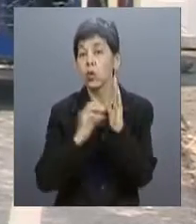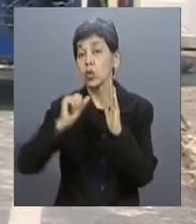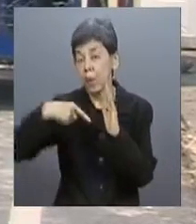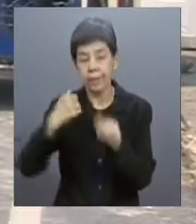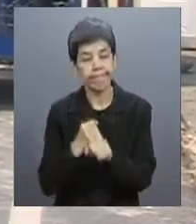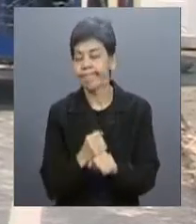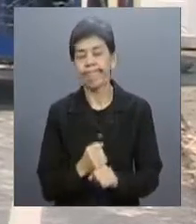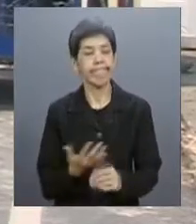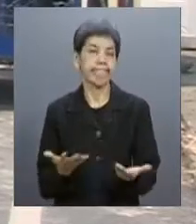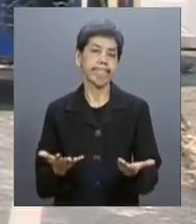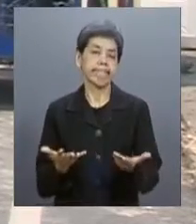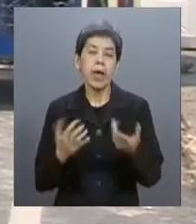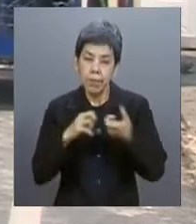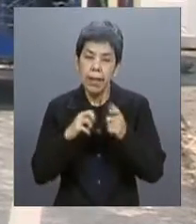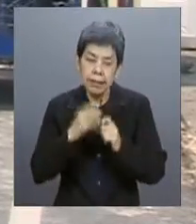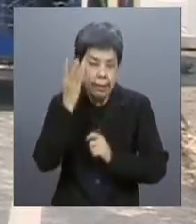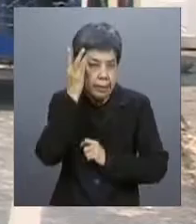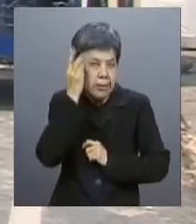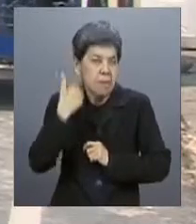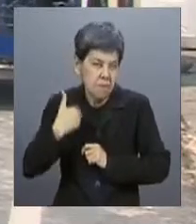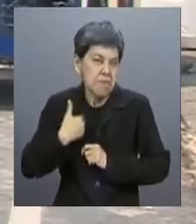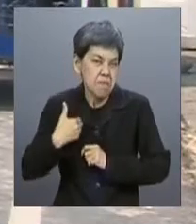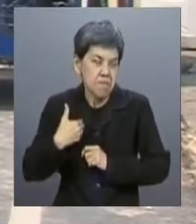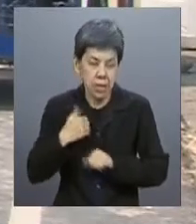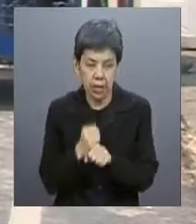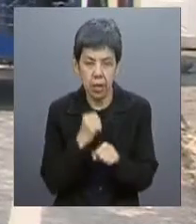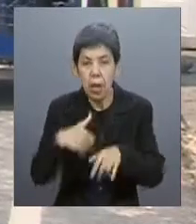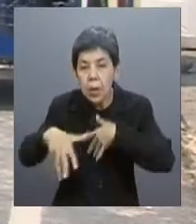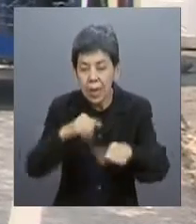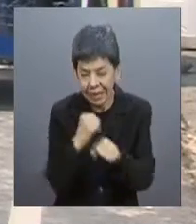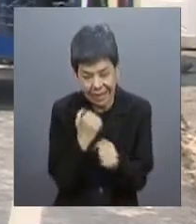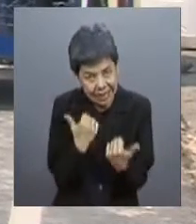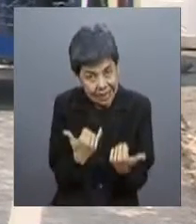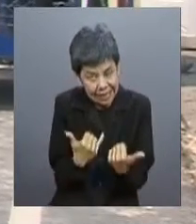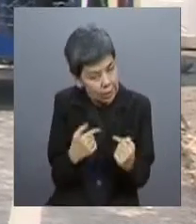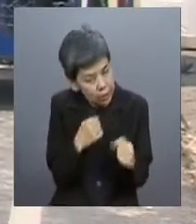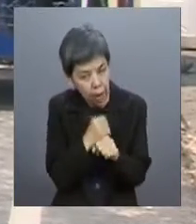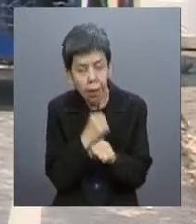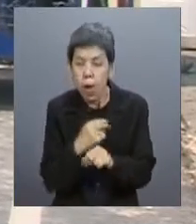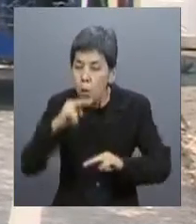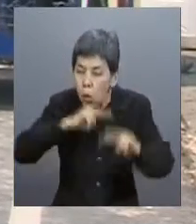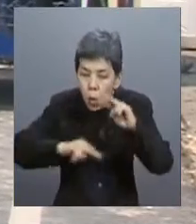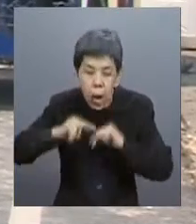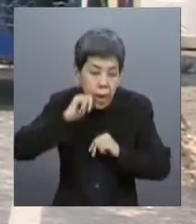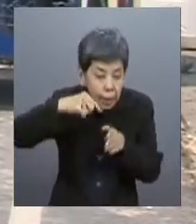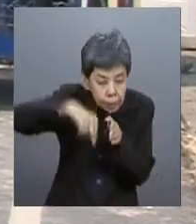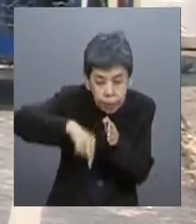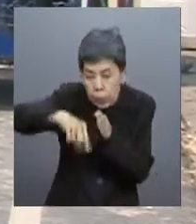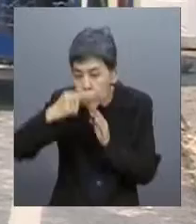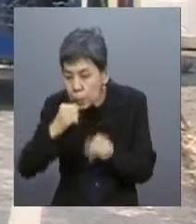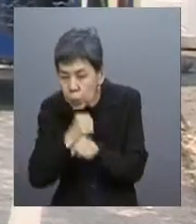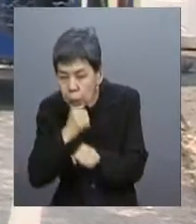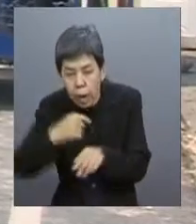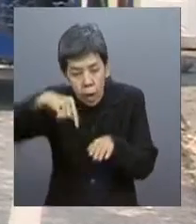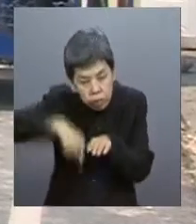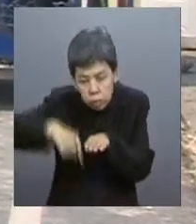ก็ปฏิเสธไม่ได้ค่ะว่ามีความกังวลใจซึ่งสิ่งที่ชาวบ้านกำลังทำต่อไปในขณะนี้นั่นก็คือสำรวจหาแหล่งน้ำใต้ดินด้วยการเ